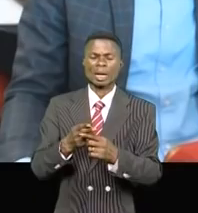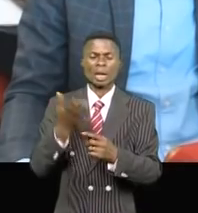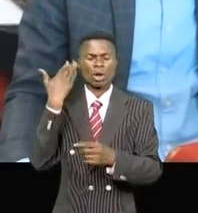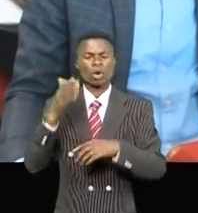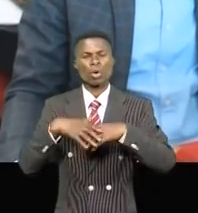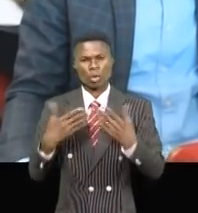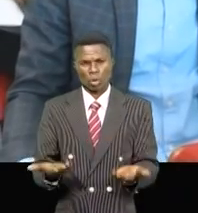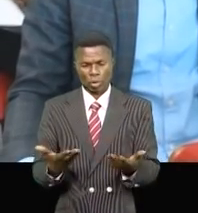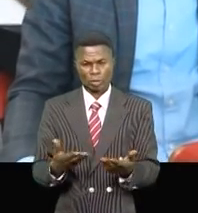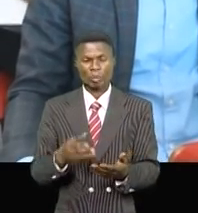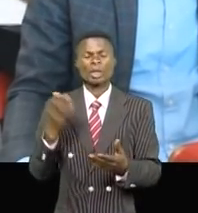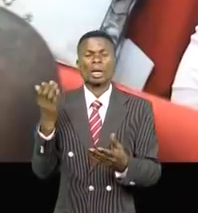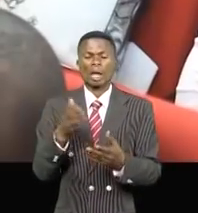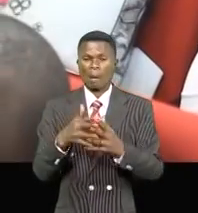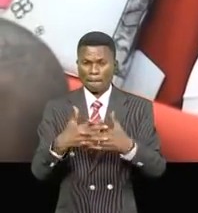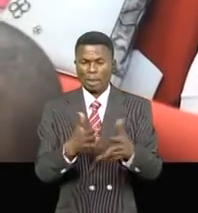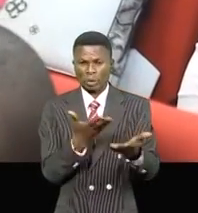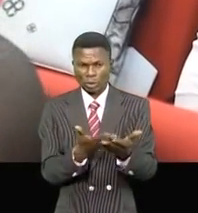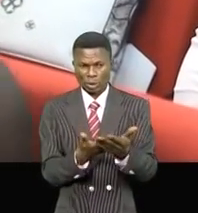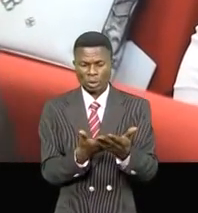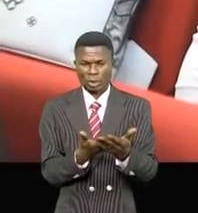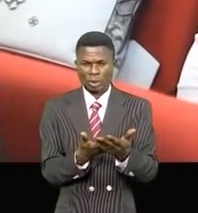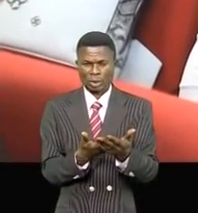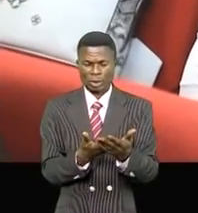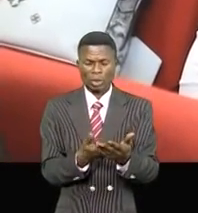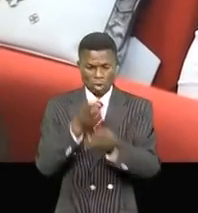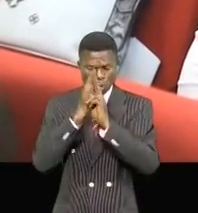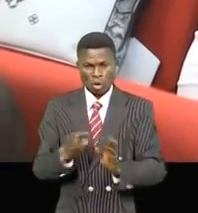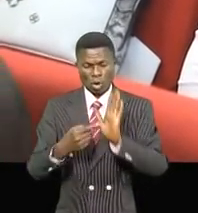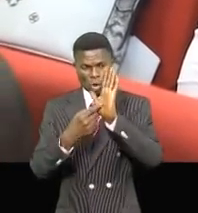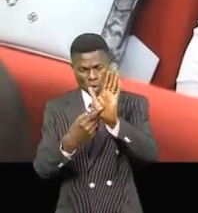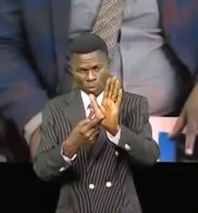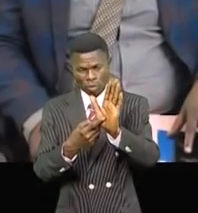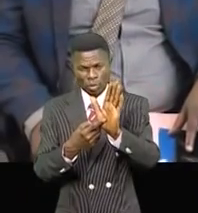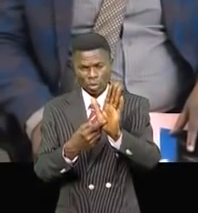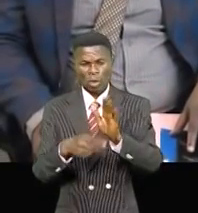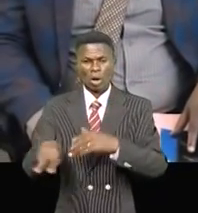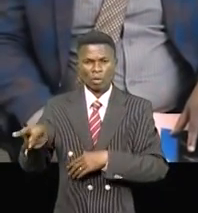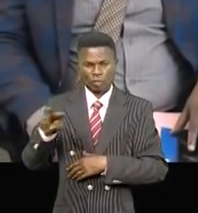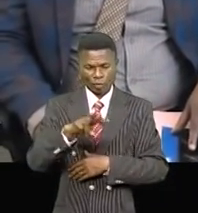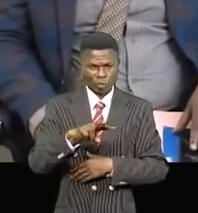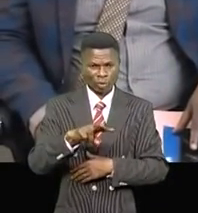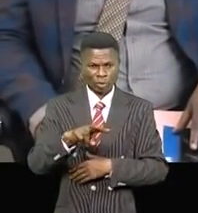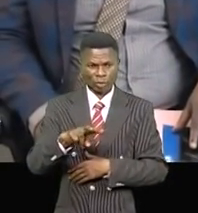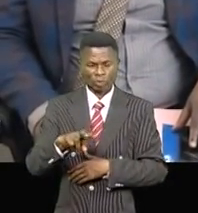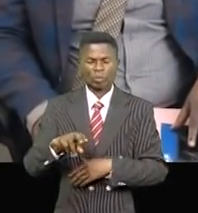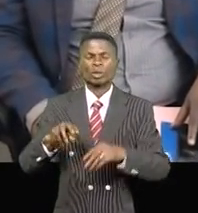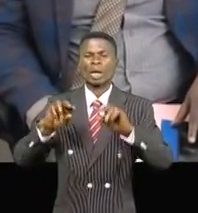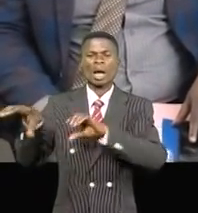eau. C'est cet outil que nous avons eu l'honneur de présenter au